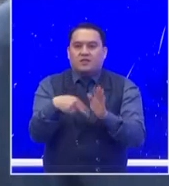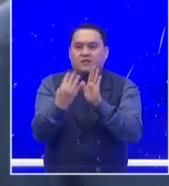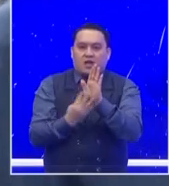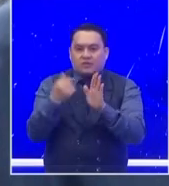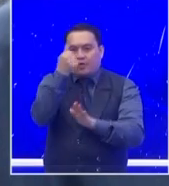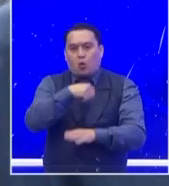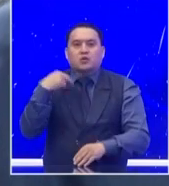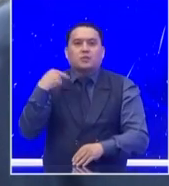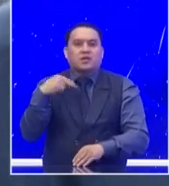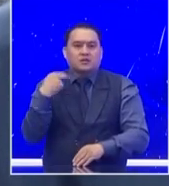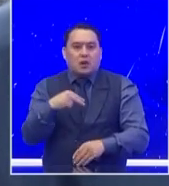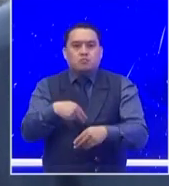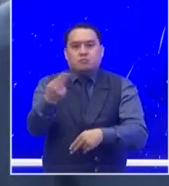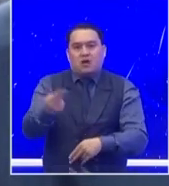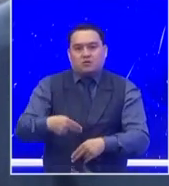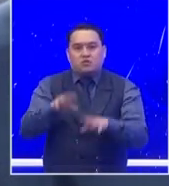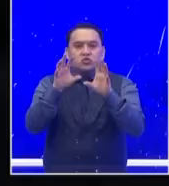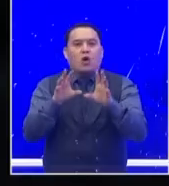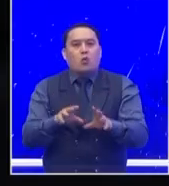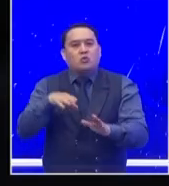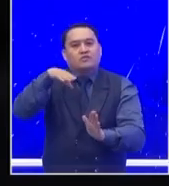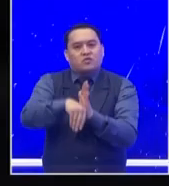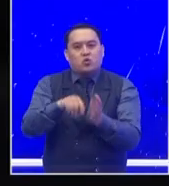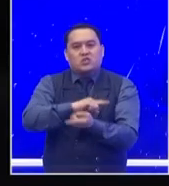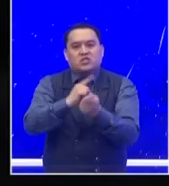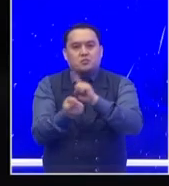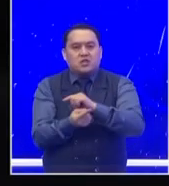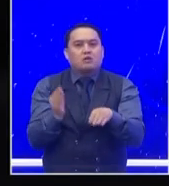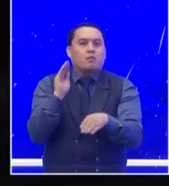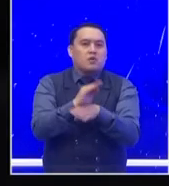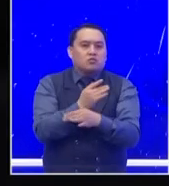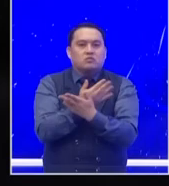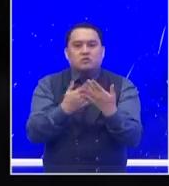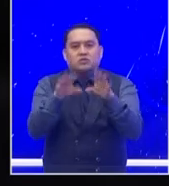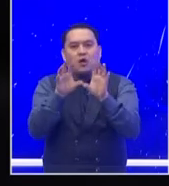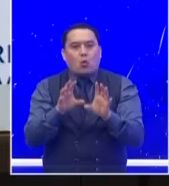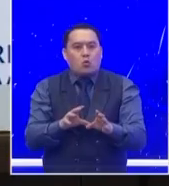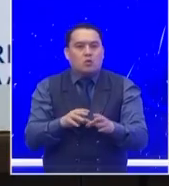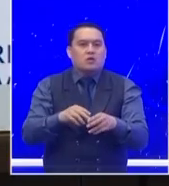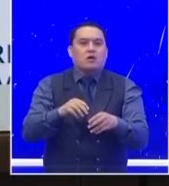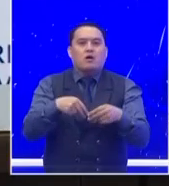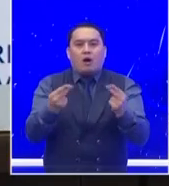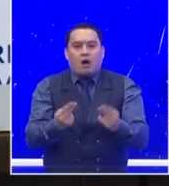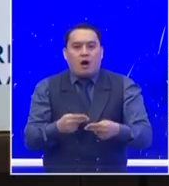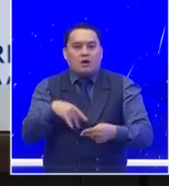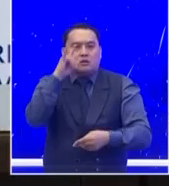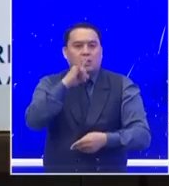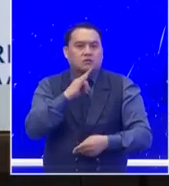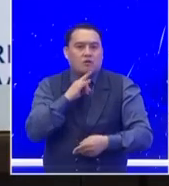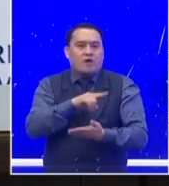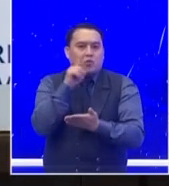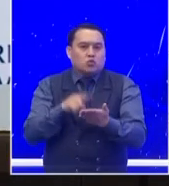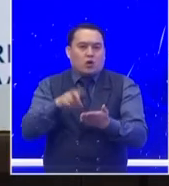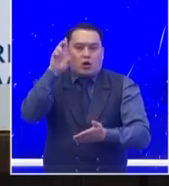года Касым-Жомарт Токаев подписал закон о внесении изменений и дополнений в некоторые законодательные акты Республики Казахстан по